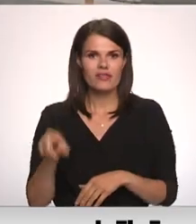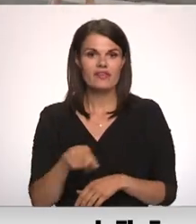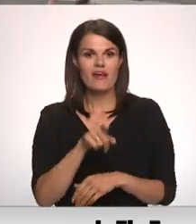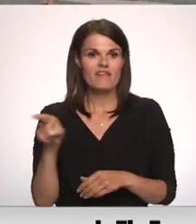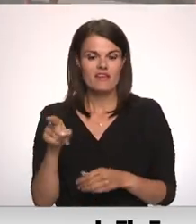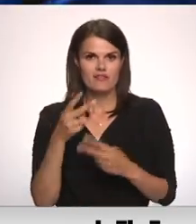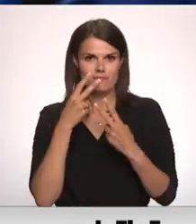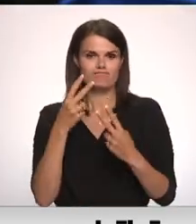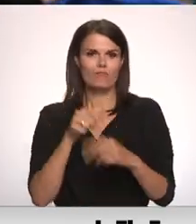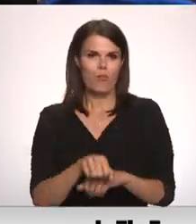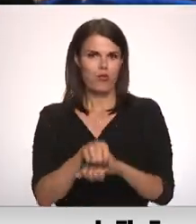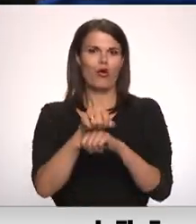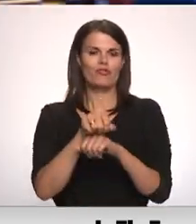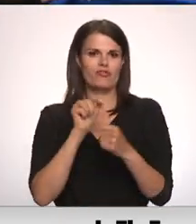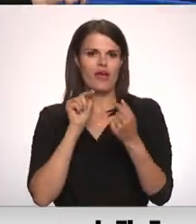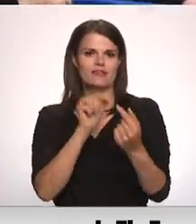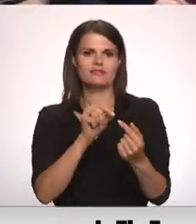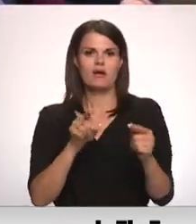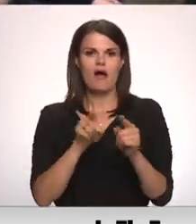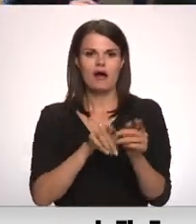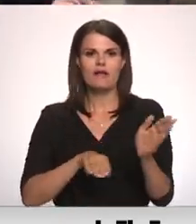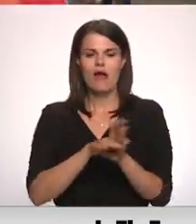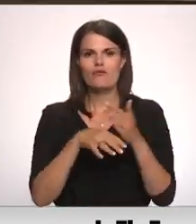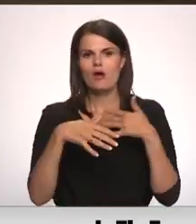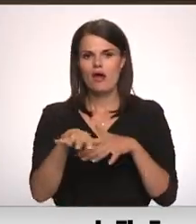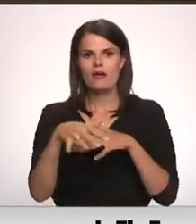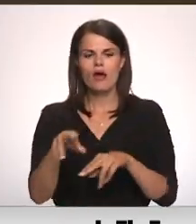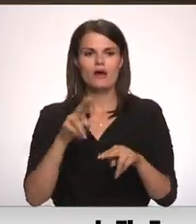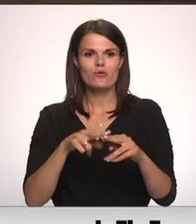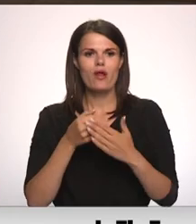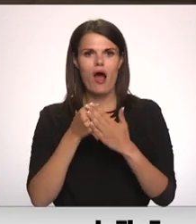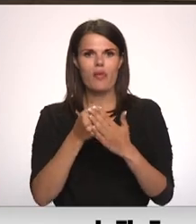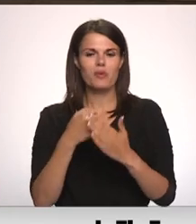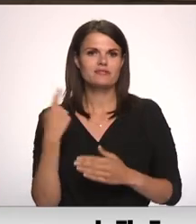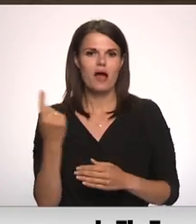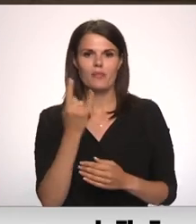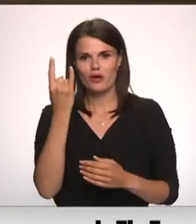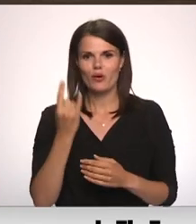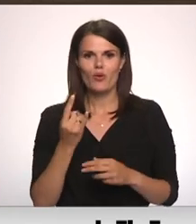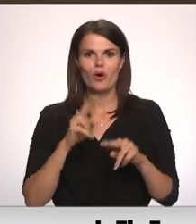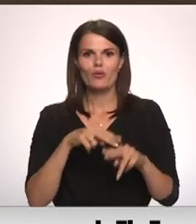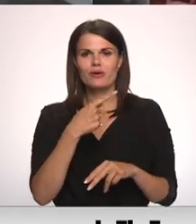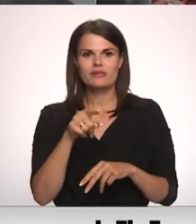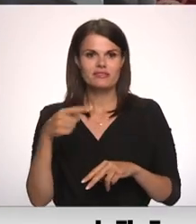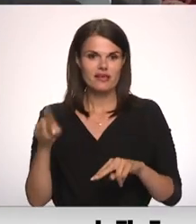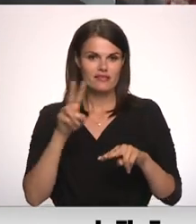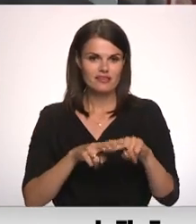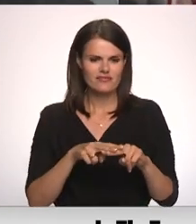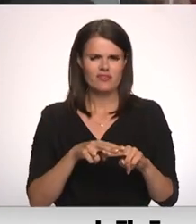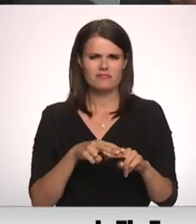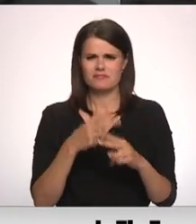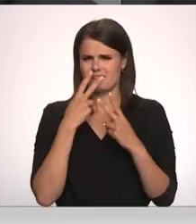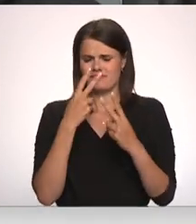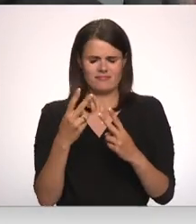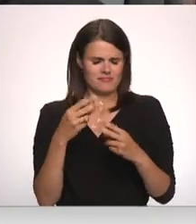redzami protestējot, arējot gājienā, kā arī atbalstot apkārtējos logos un citviet. Nav pieņemams,